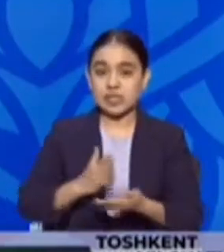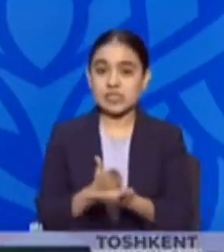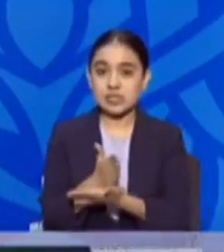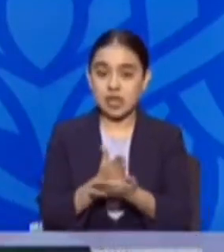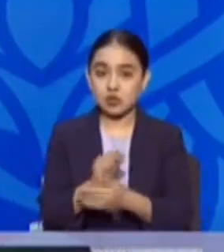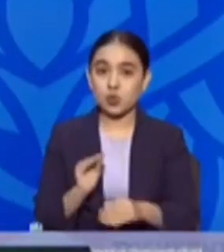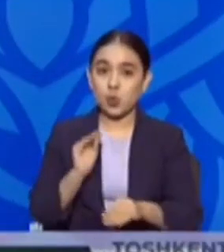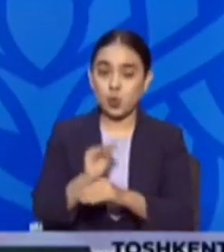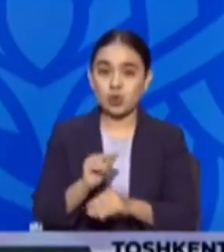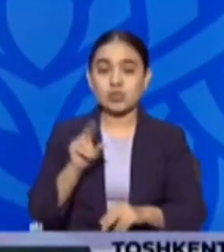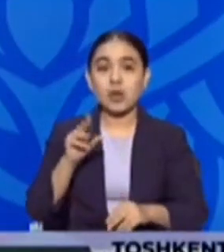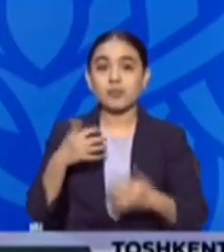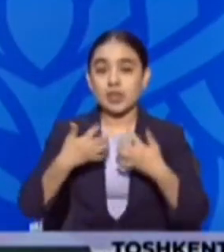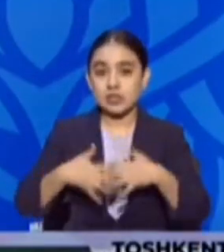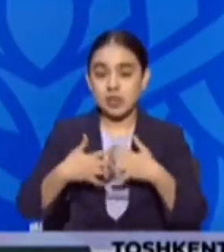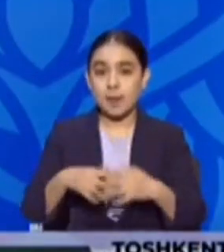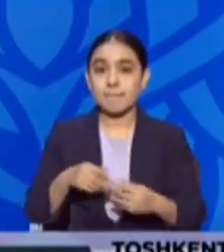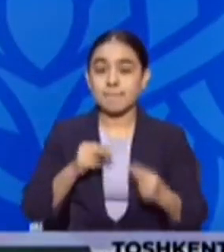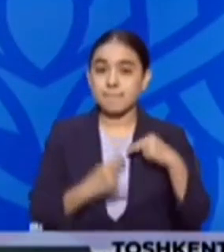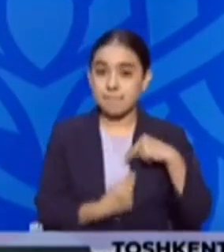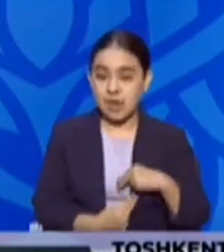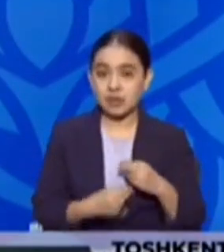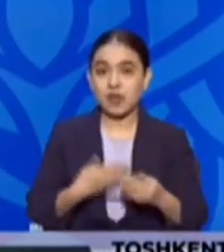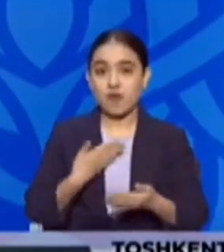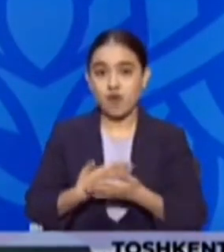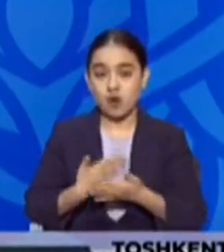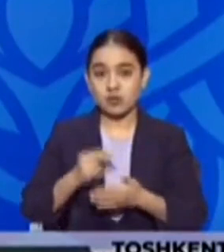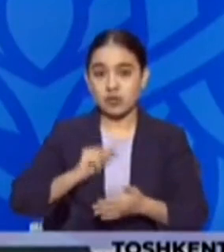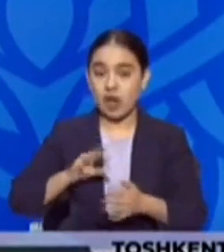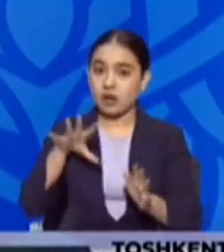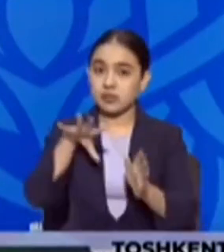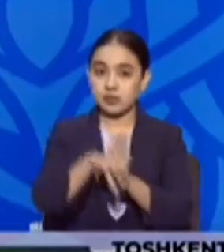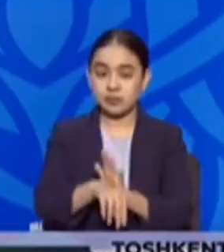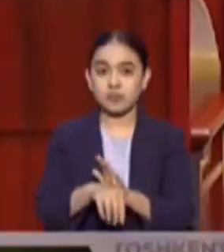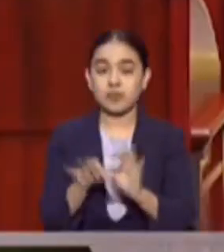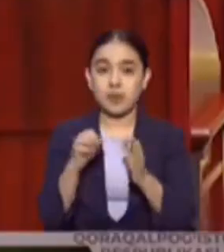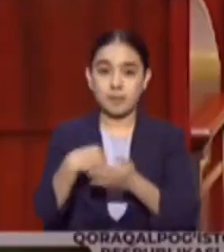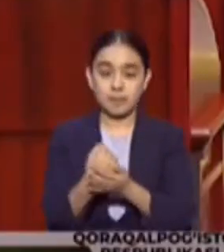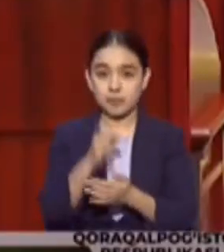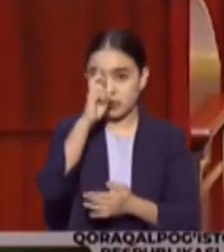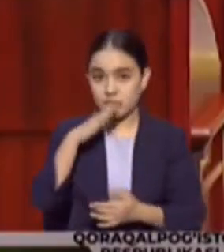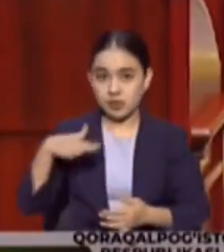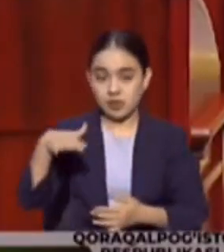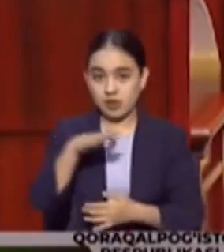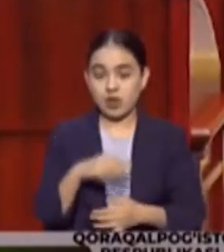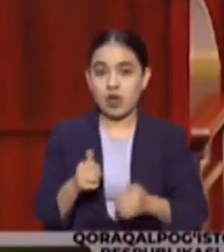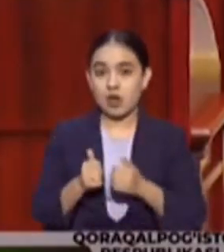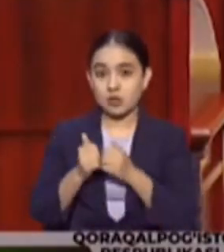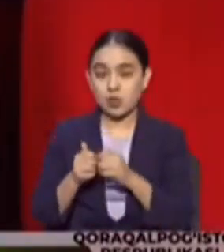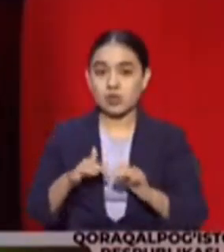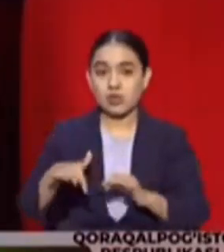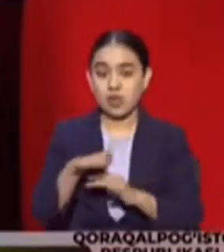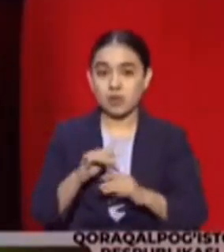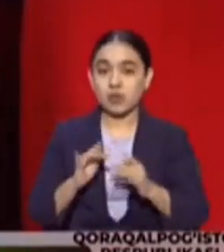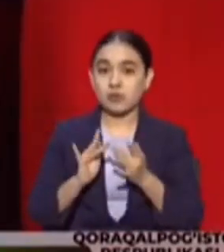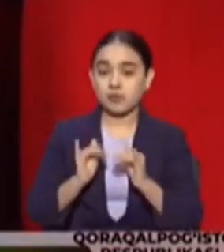stajini qo'shib hisoblaydigan mehnat faoliyati turlariga qo'shilishi belgilanyapti. Yurtimizda yo'ldosh aloqa tarmoqlarining